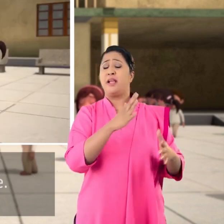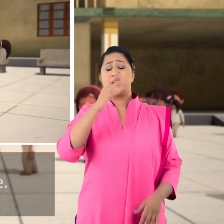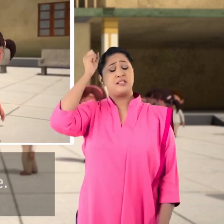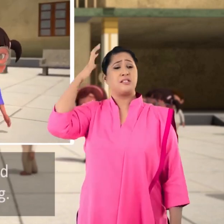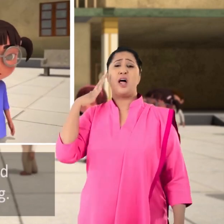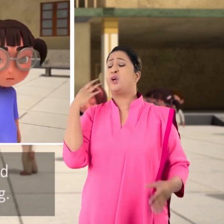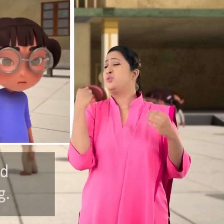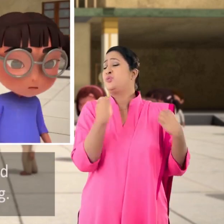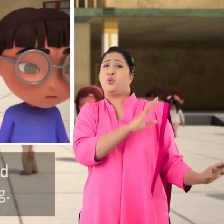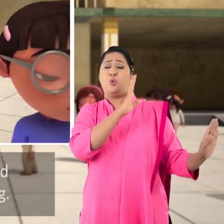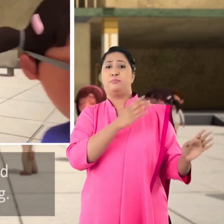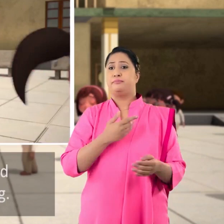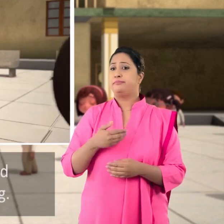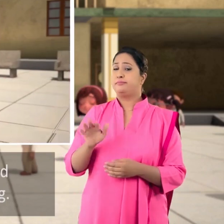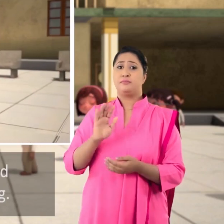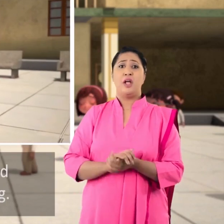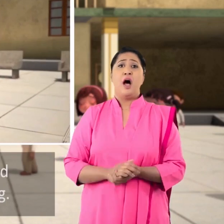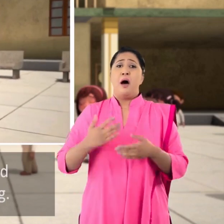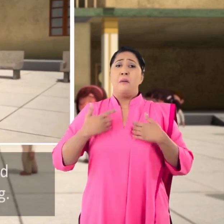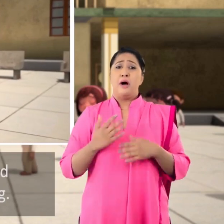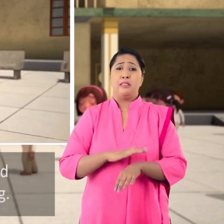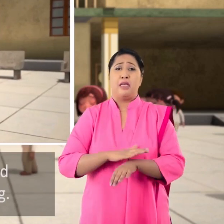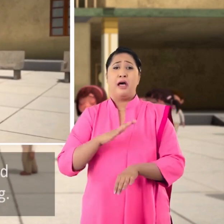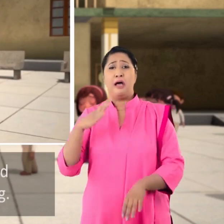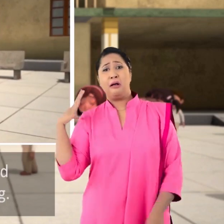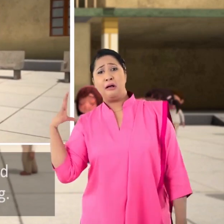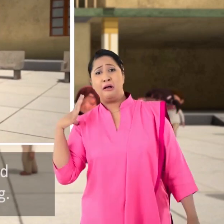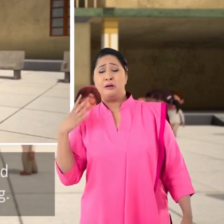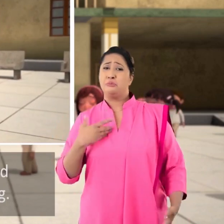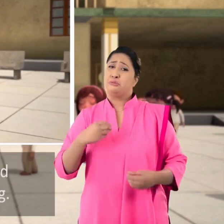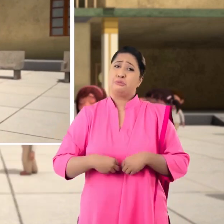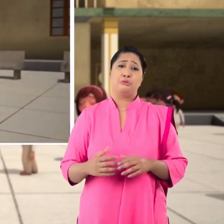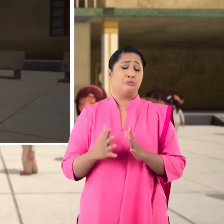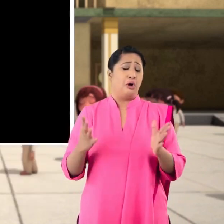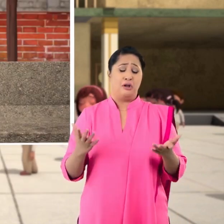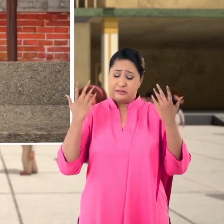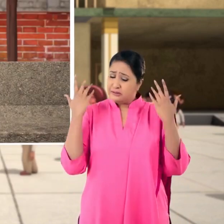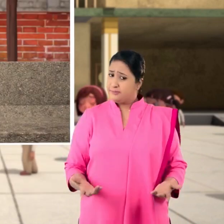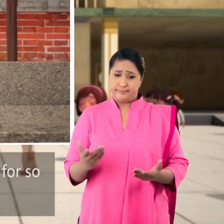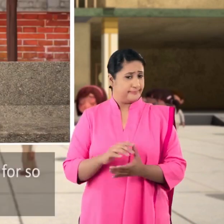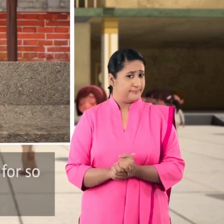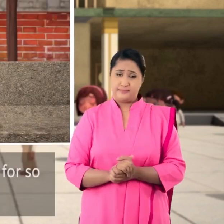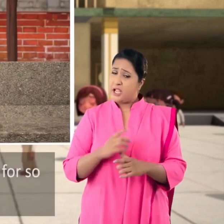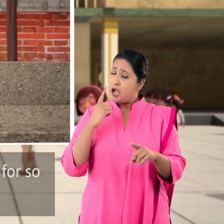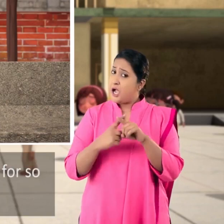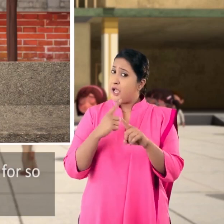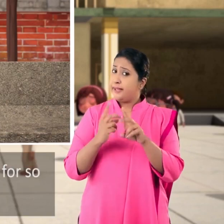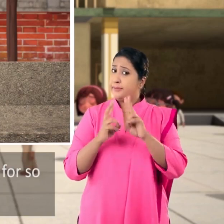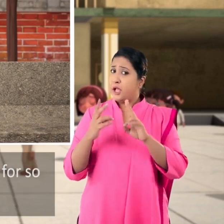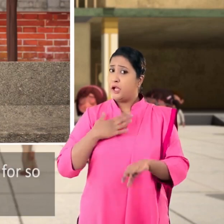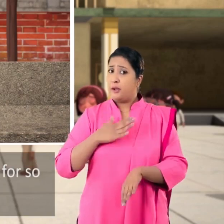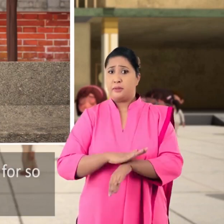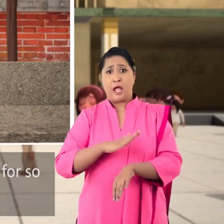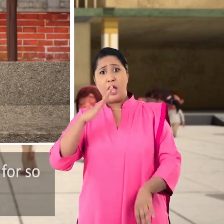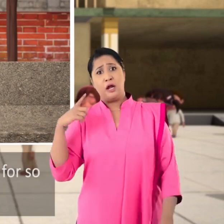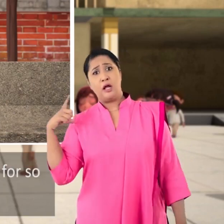दो। लेकिन मुझे भूख लग रही है और हमने इतना इंतजार किया है। ये गलत बात है, हम इतनी